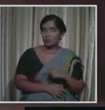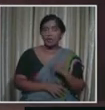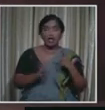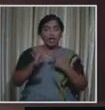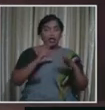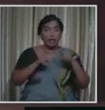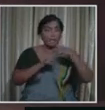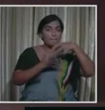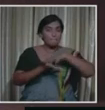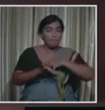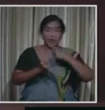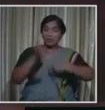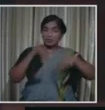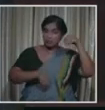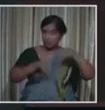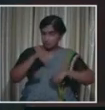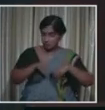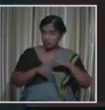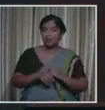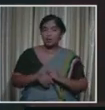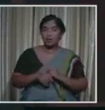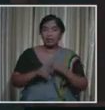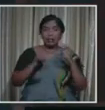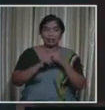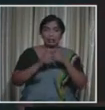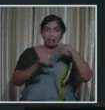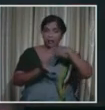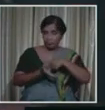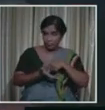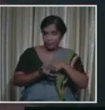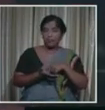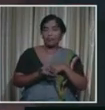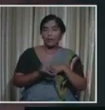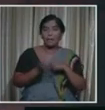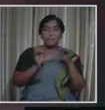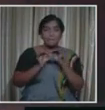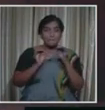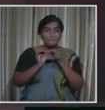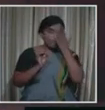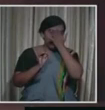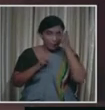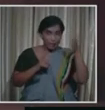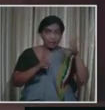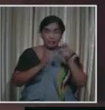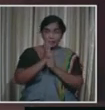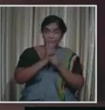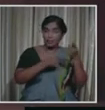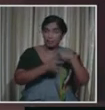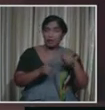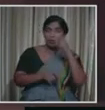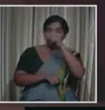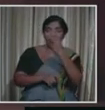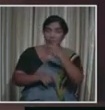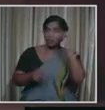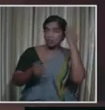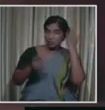අනුරාධපුරයේ පළාත් සභා මැතිවරණයේදී 10 අගම හන්දියේදී බර්ට් ඉස්සනායක මර කණ්ඩායම විසින් අපේ දෙදෙනෙක් ඝාතනය